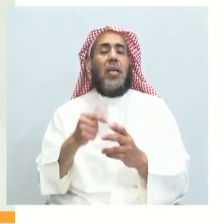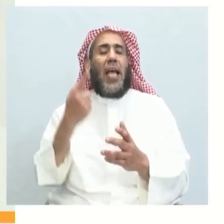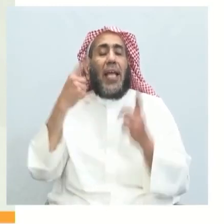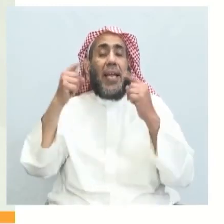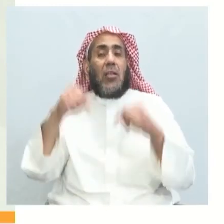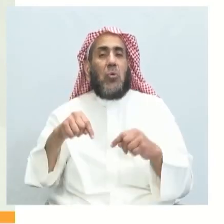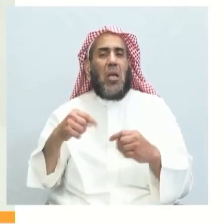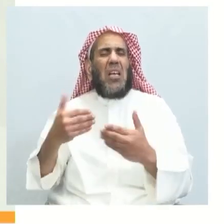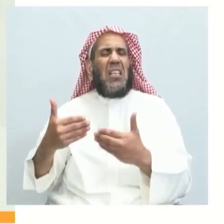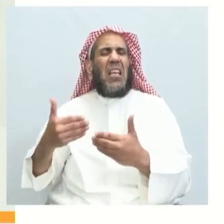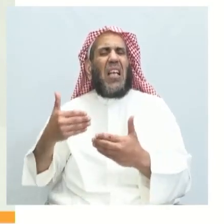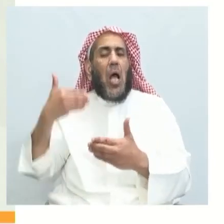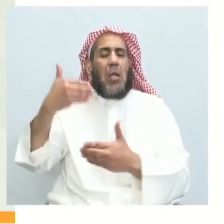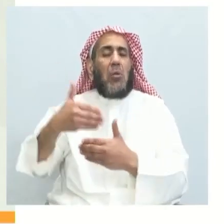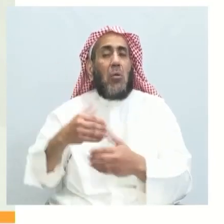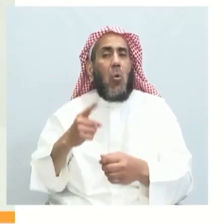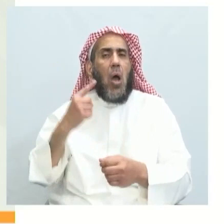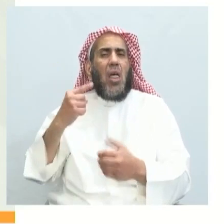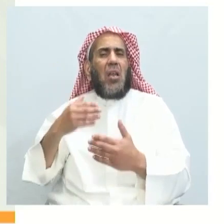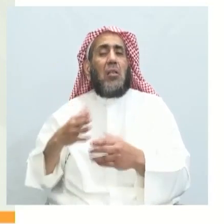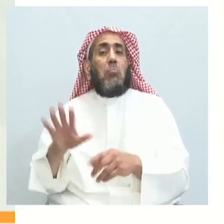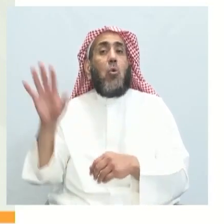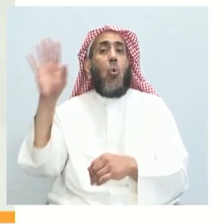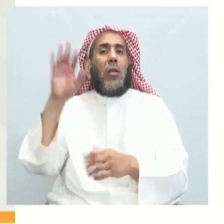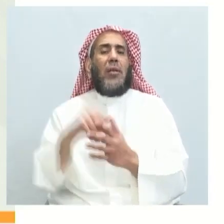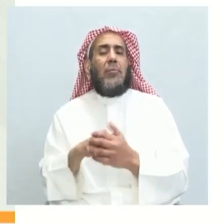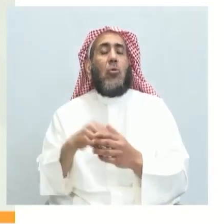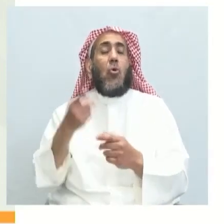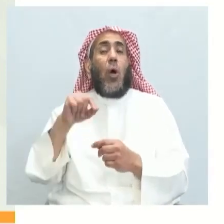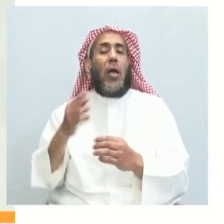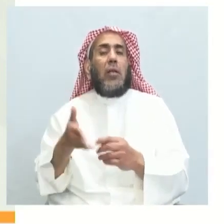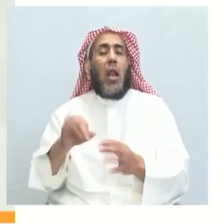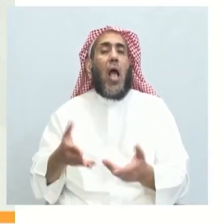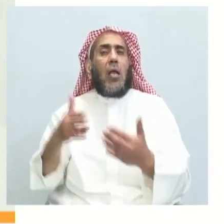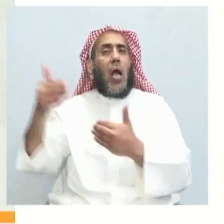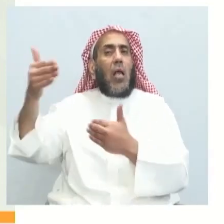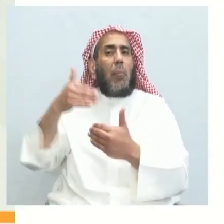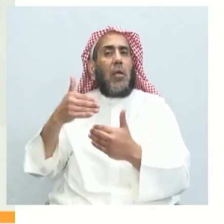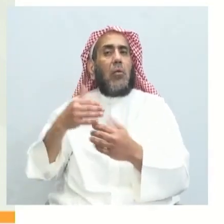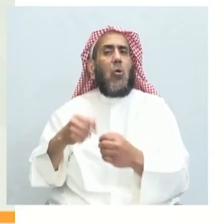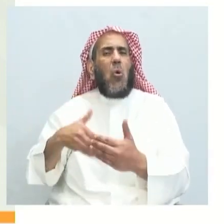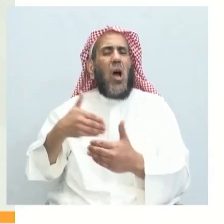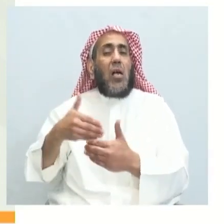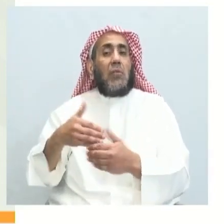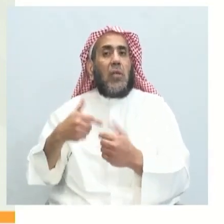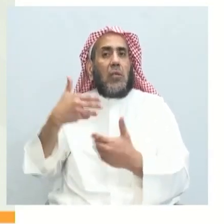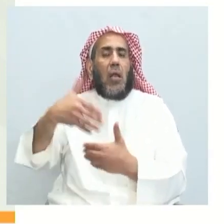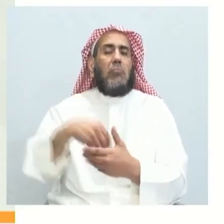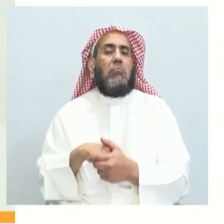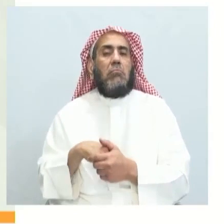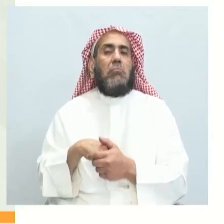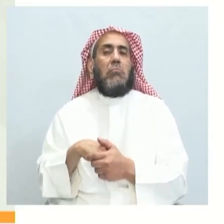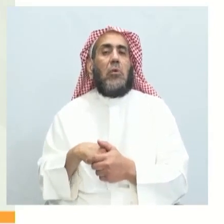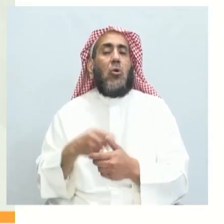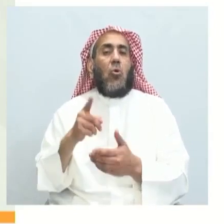الدنيا قد ادبرت واذنت بوداع وان الاخره قد اقبلت واشرفت باطلاع